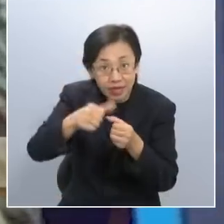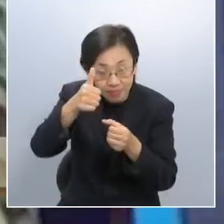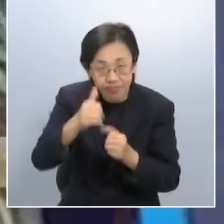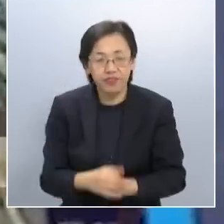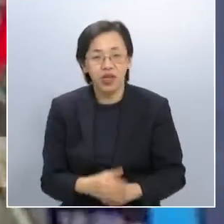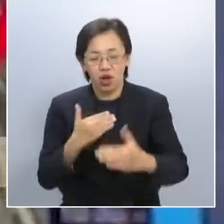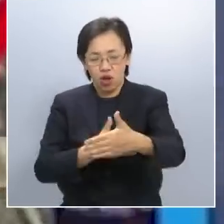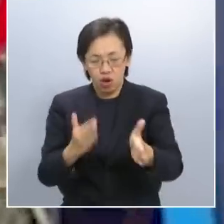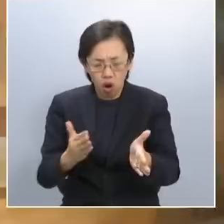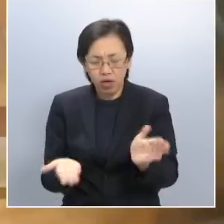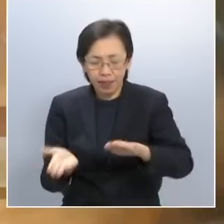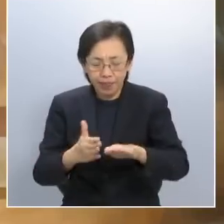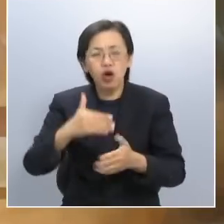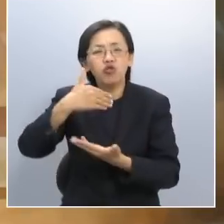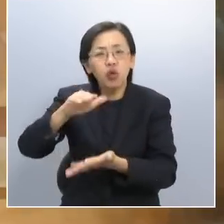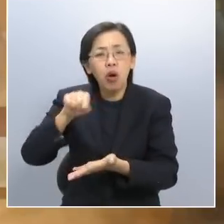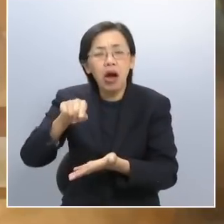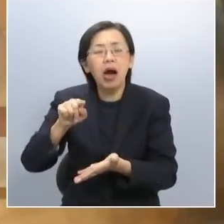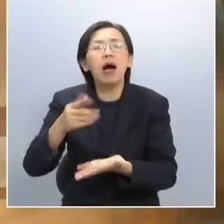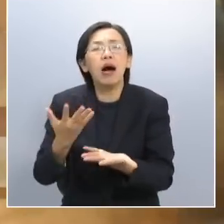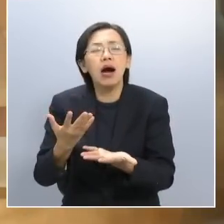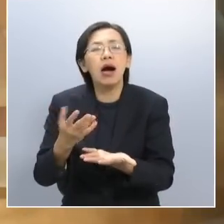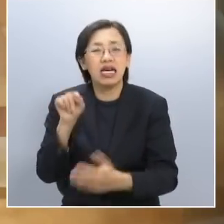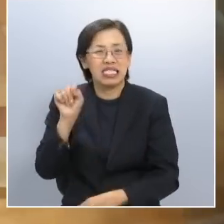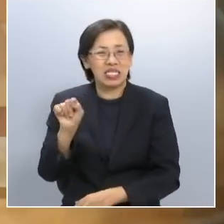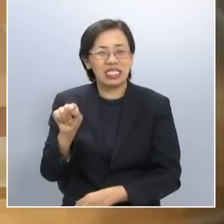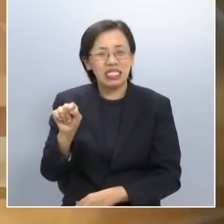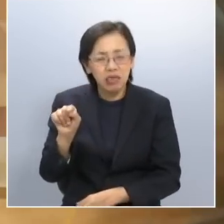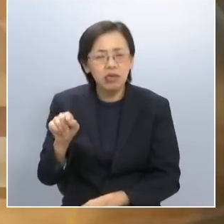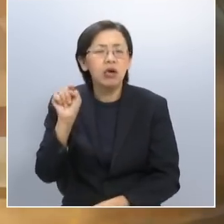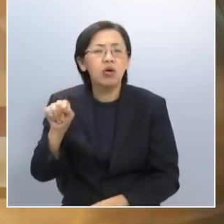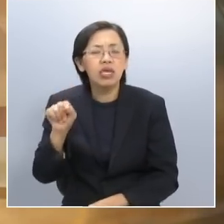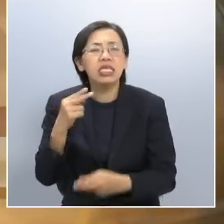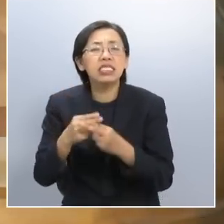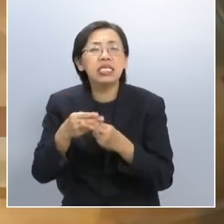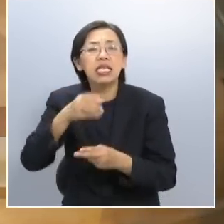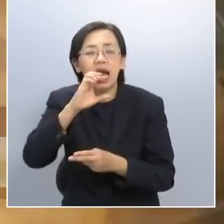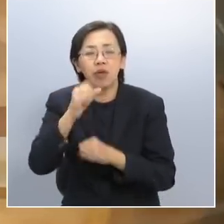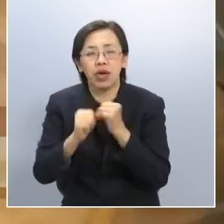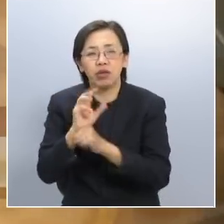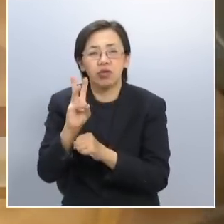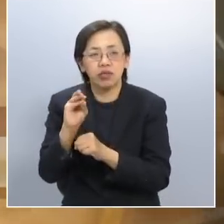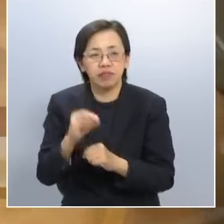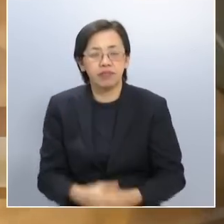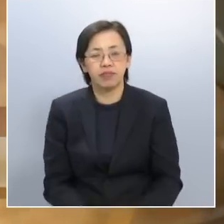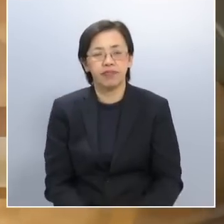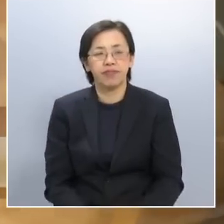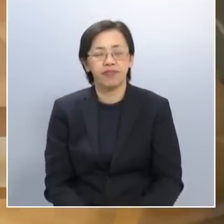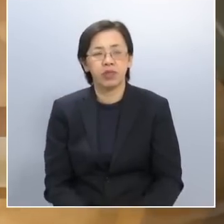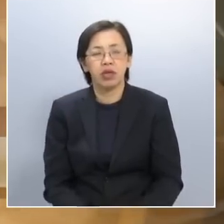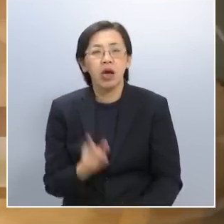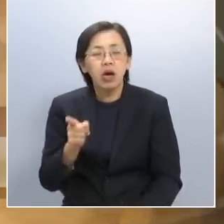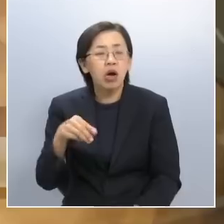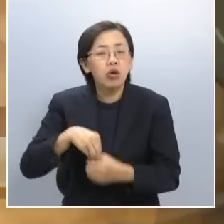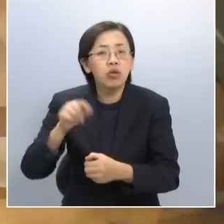นี้จู่ๆส่งไปหาพยานปากเอกคนนี้ซึ่งสมมติชื่อว่าคุณแก้วอายุ60ปีแล้วเธอไม่ได้พักอยู่